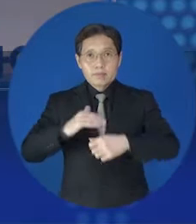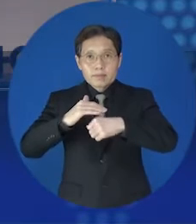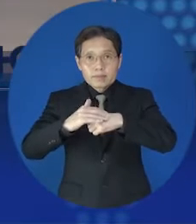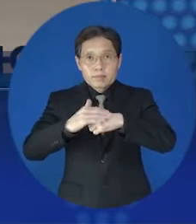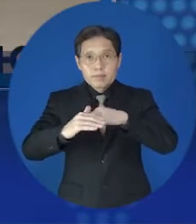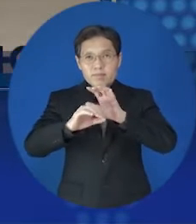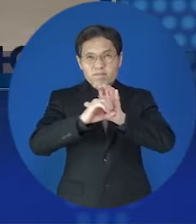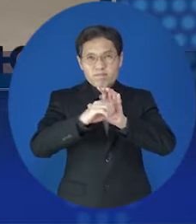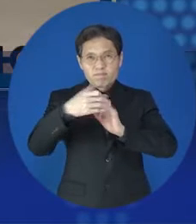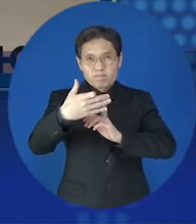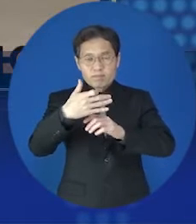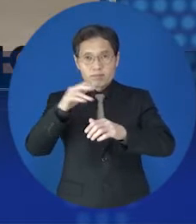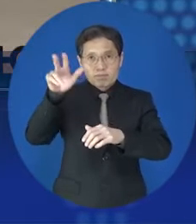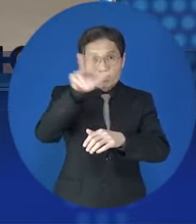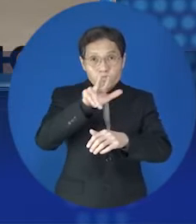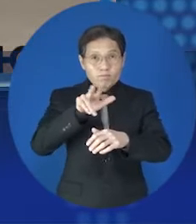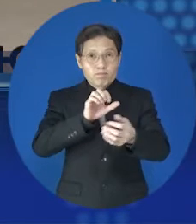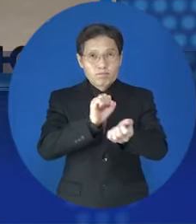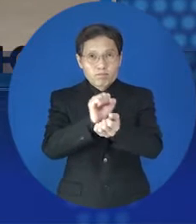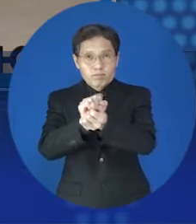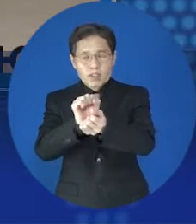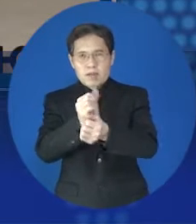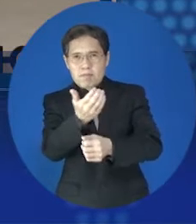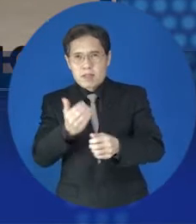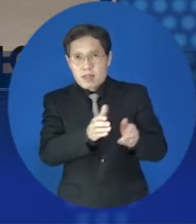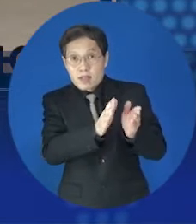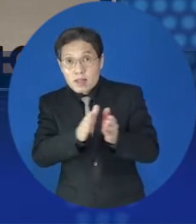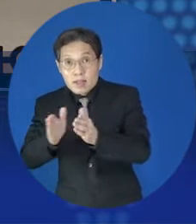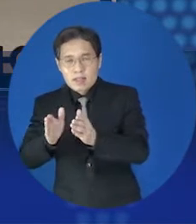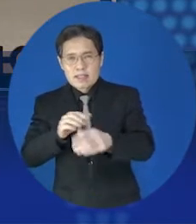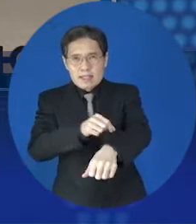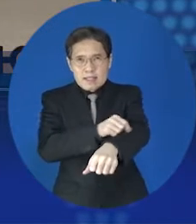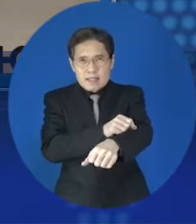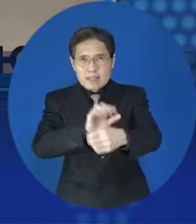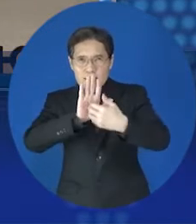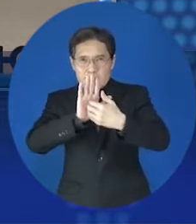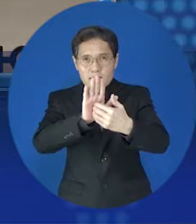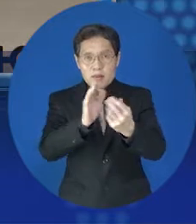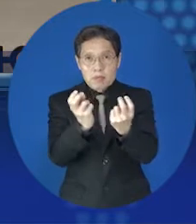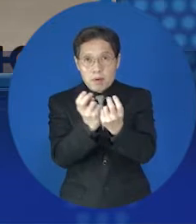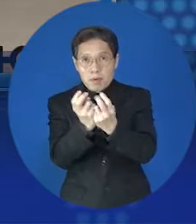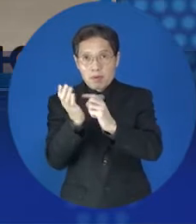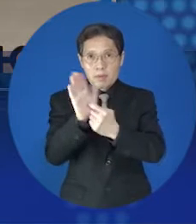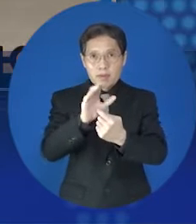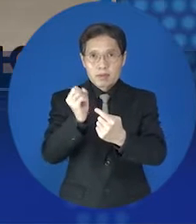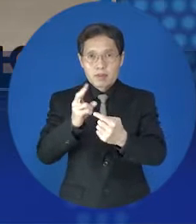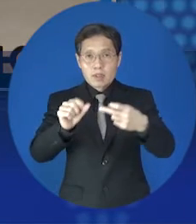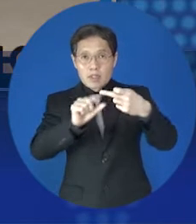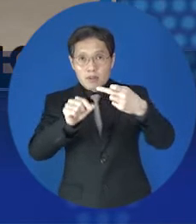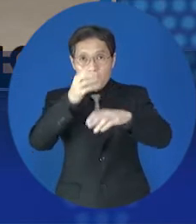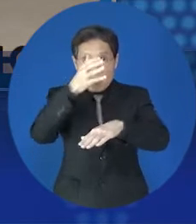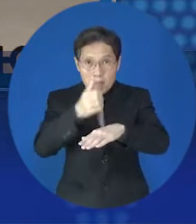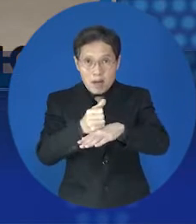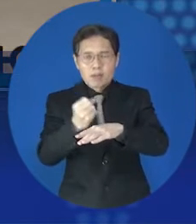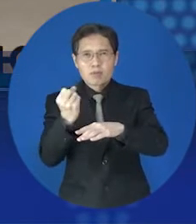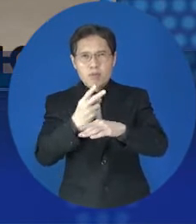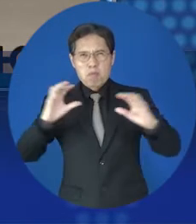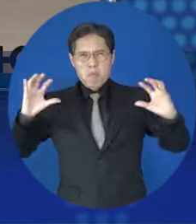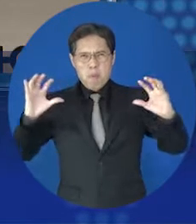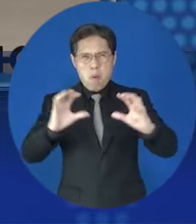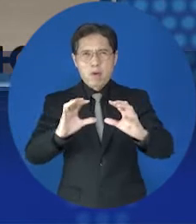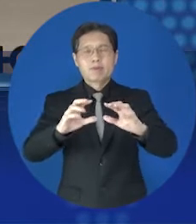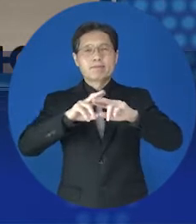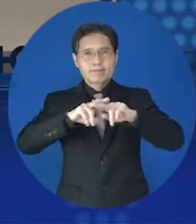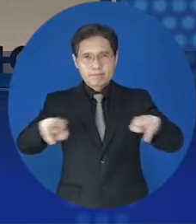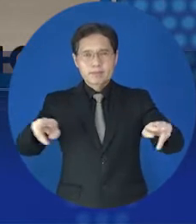대구시가 코로나 일부 전국적 유행 대비 특별 방역대책 발표와 함께 연말 연시 모든 행사는 취소하기로 했습니다